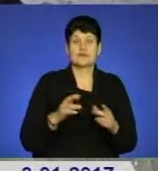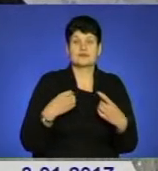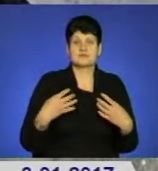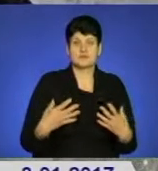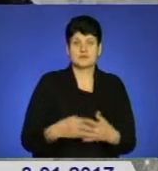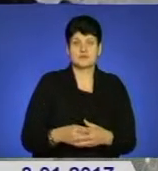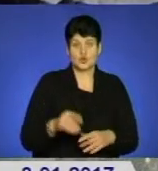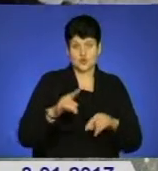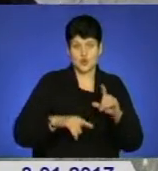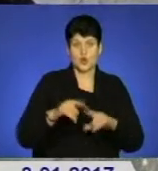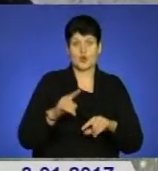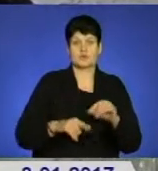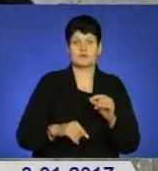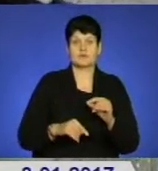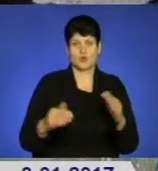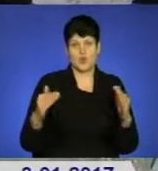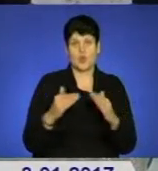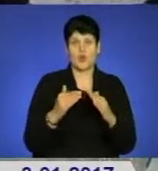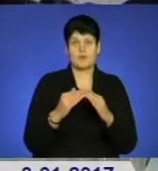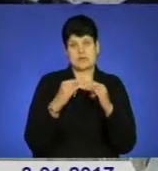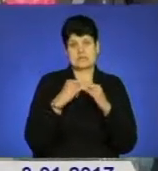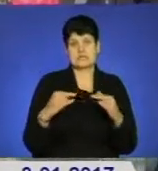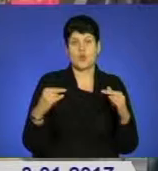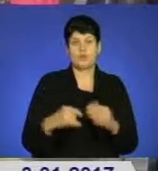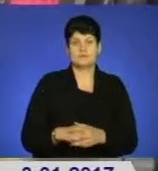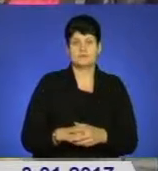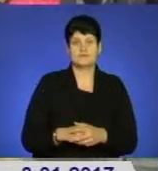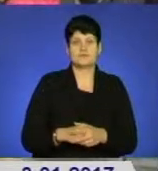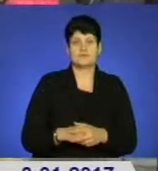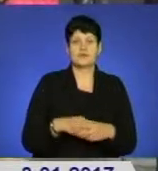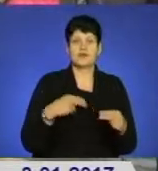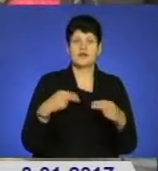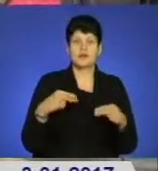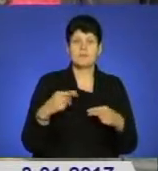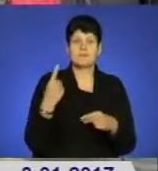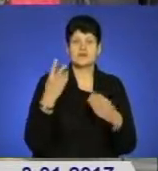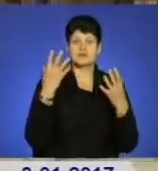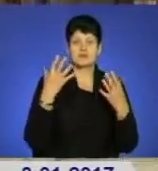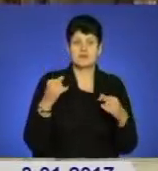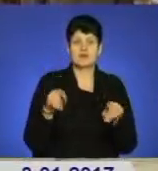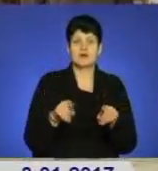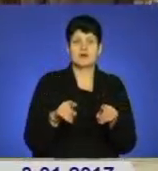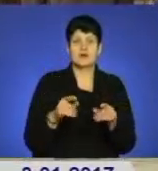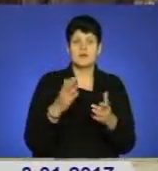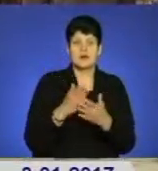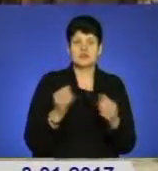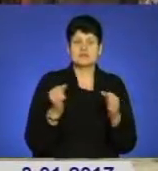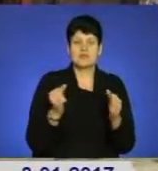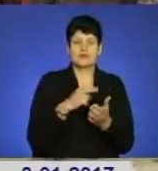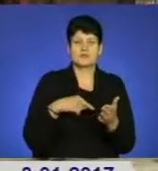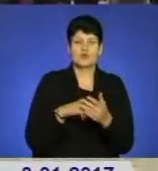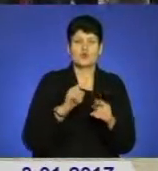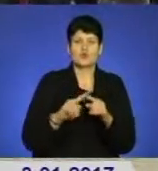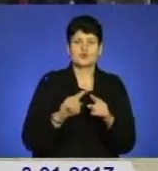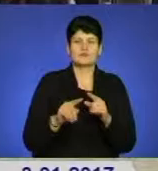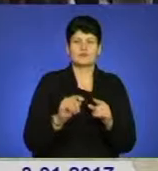З родиною, вдома за столом. Торг першого дня Нового року мало і зимове містечко. Особливо швидко